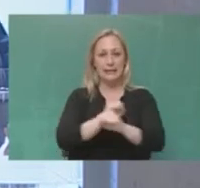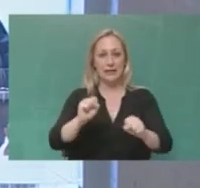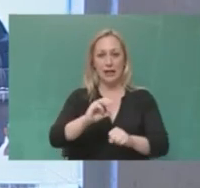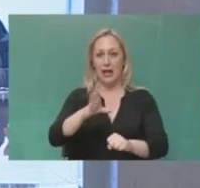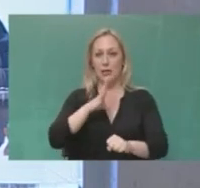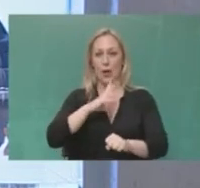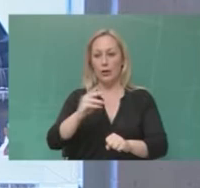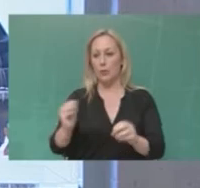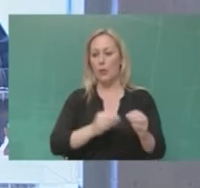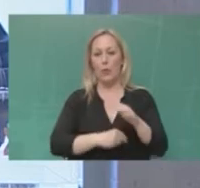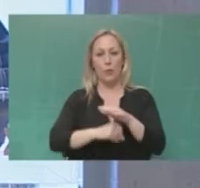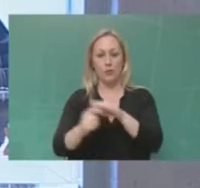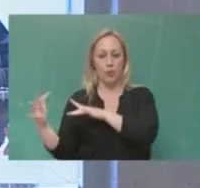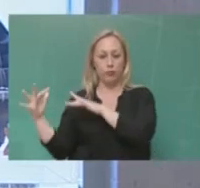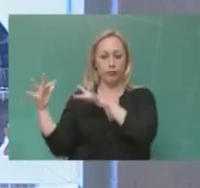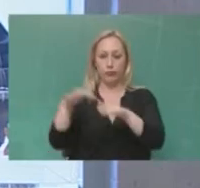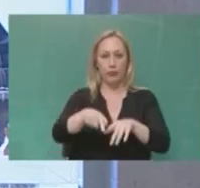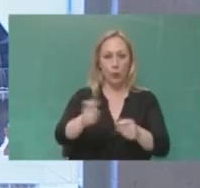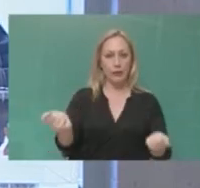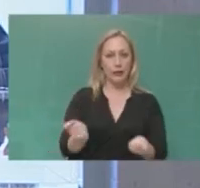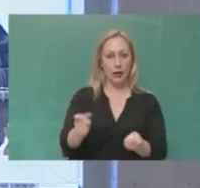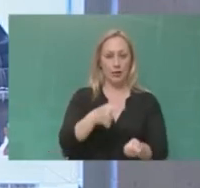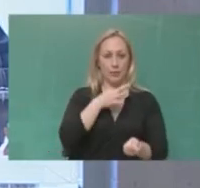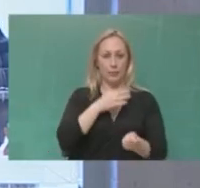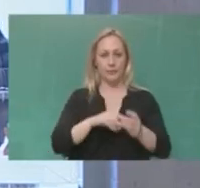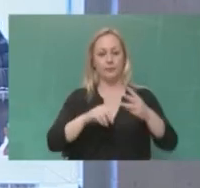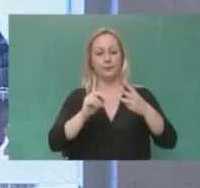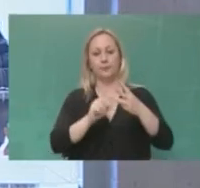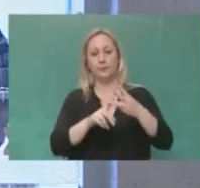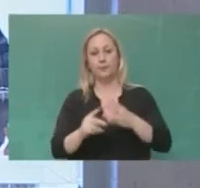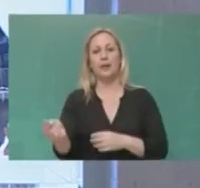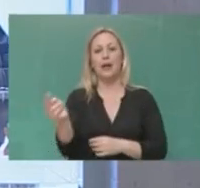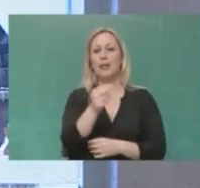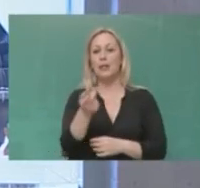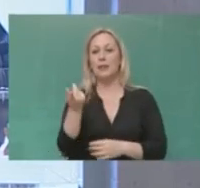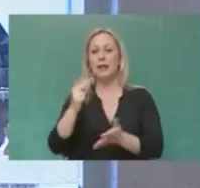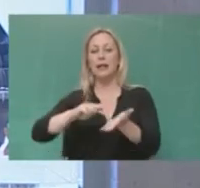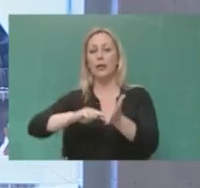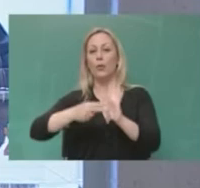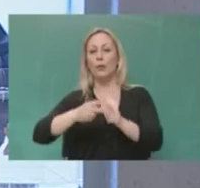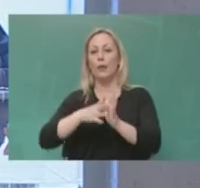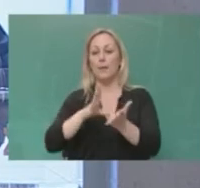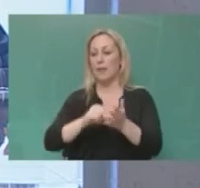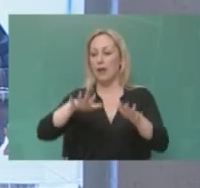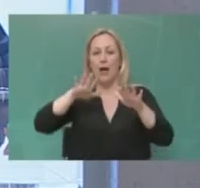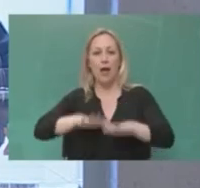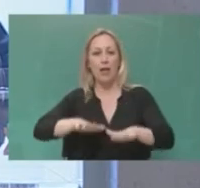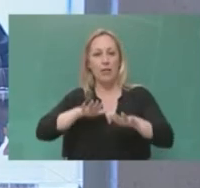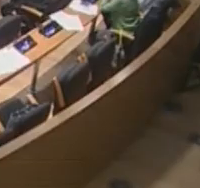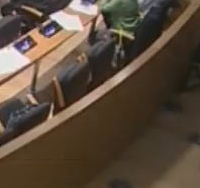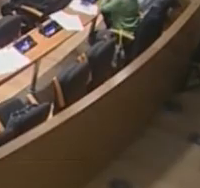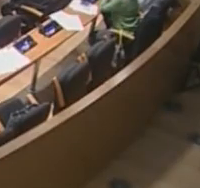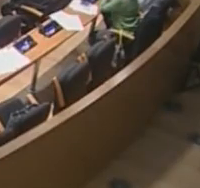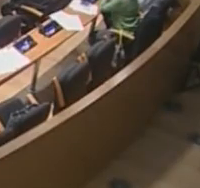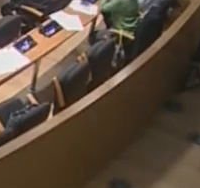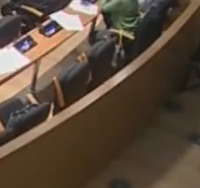που την κεφαλή κλείνε, θέματα οικονομικά με την έννοια ανεργίας και ούτω καθεξής και πολλά άλλα.